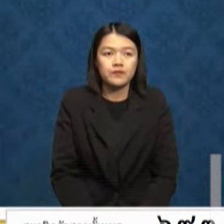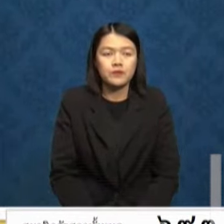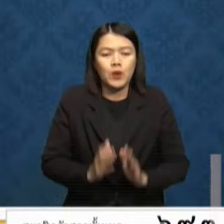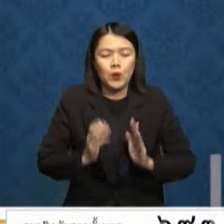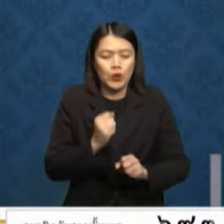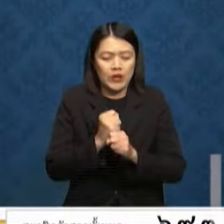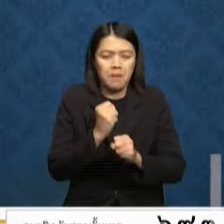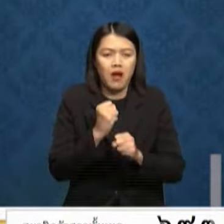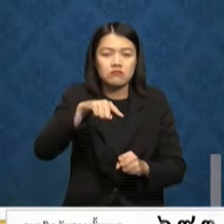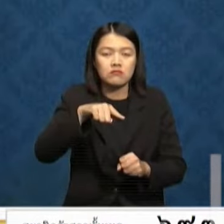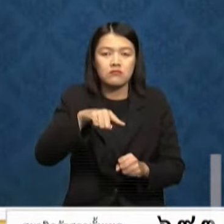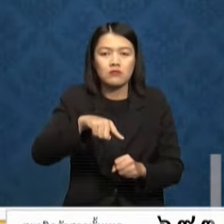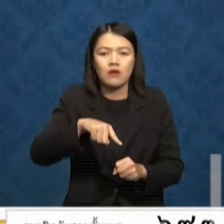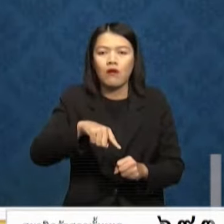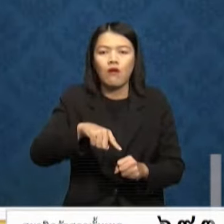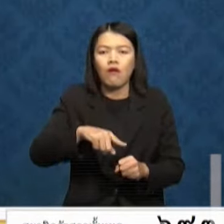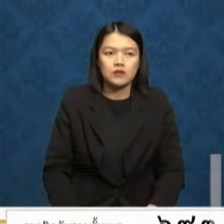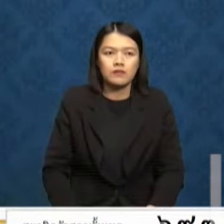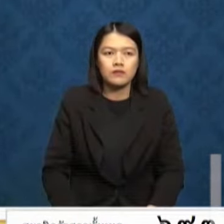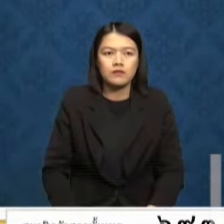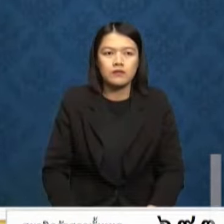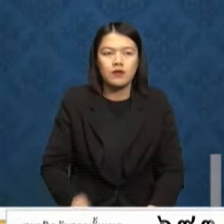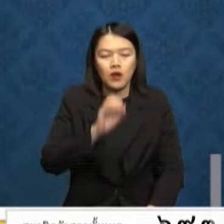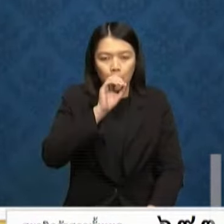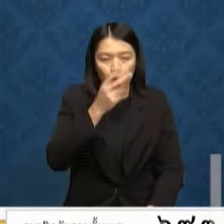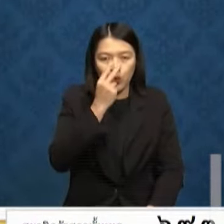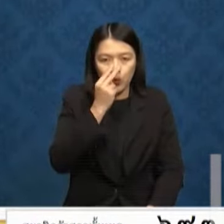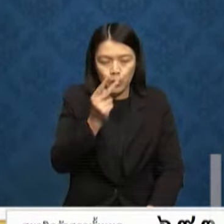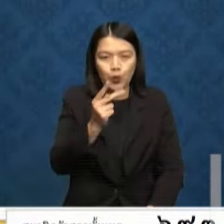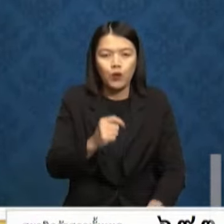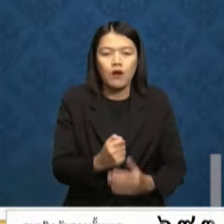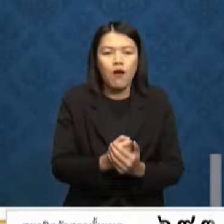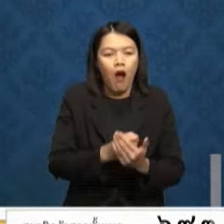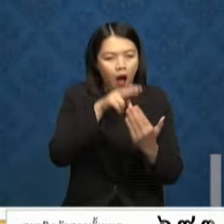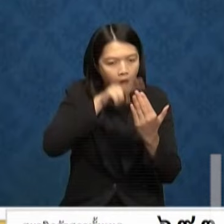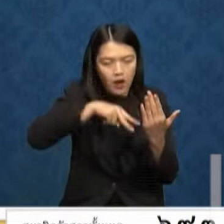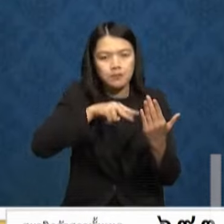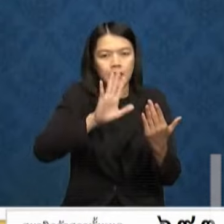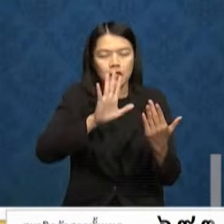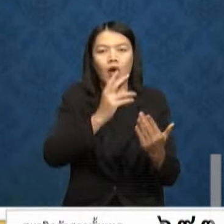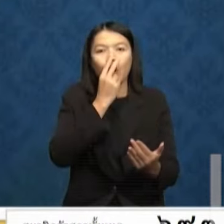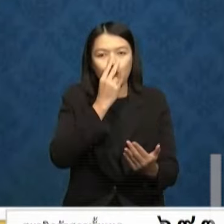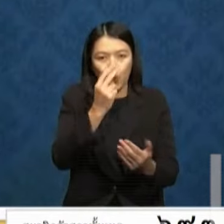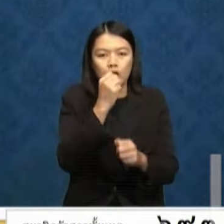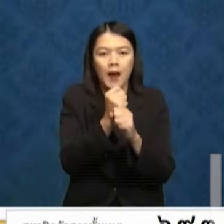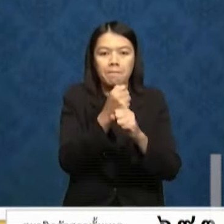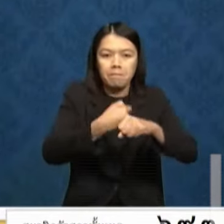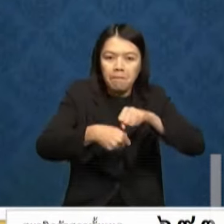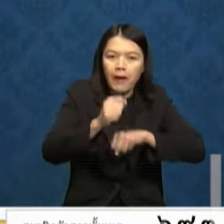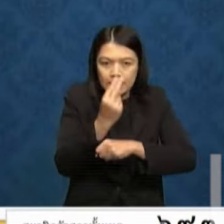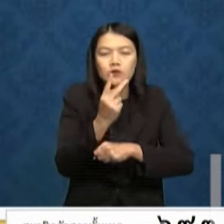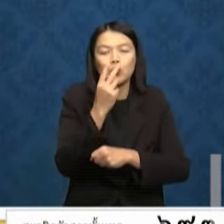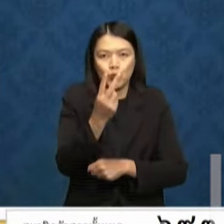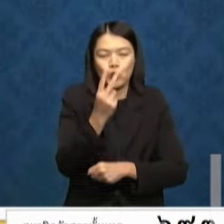ผู้ประกอบการในประเทศไทยนั้นเจ๊งกันและเนระนาดเาไม่ได้ดูกันที่การอ่านเป็นตัวอักษรแต่อยากเห็นการกระทำที่เป็น